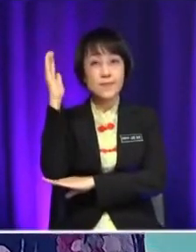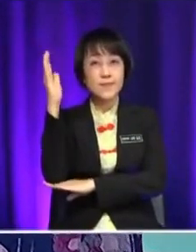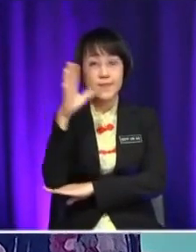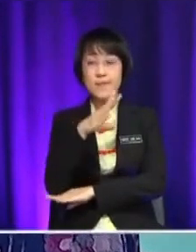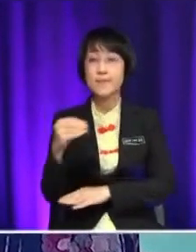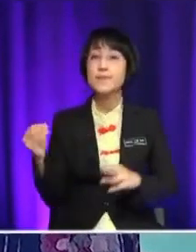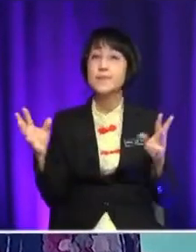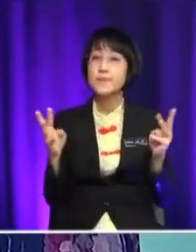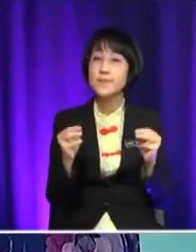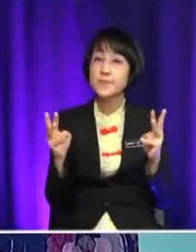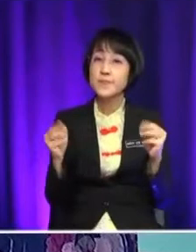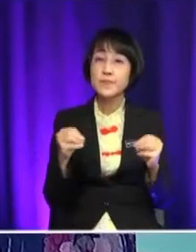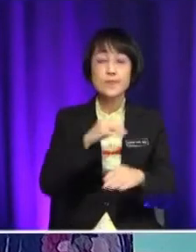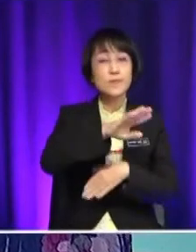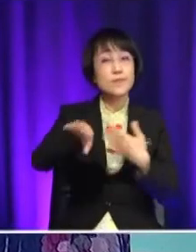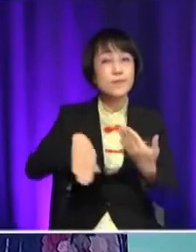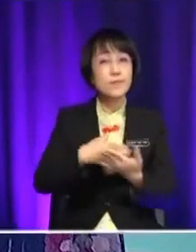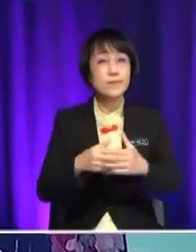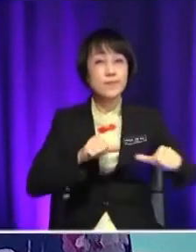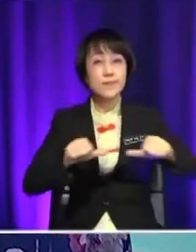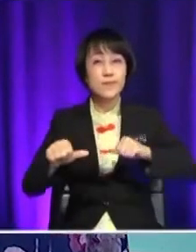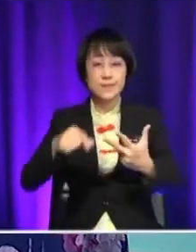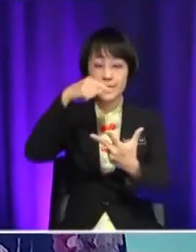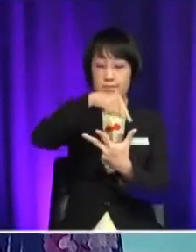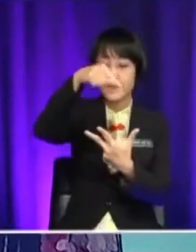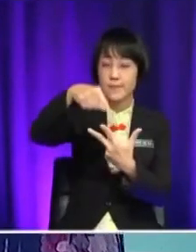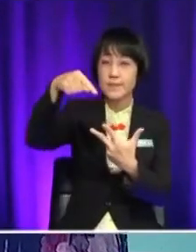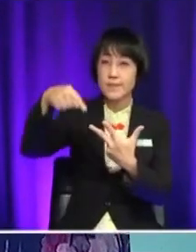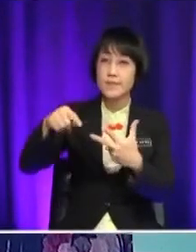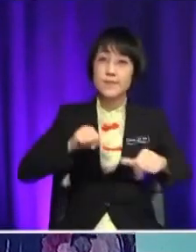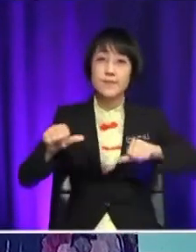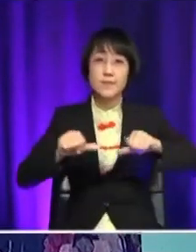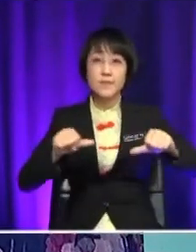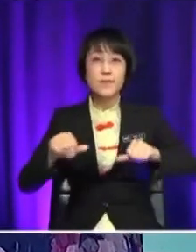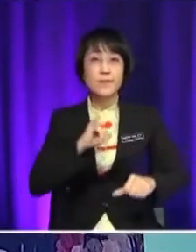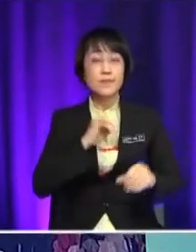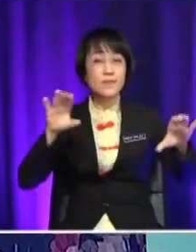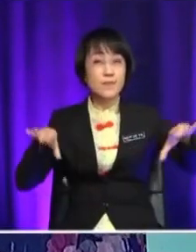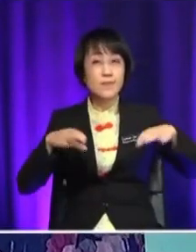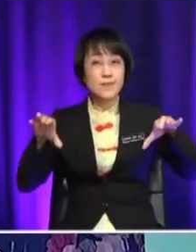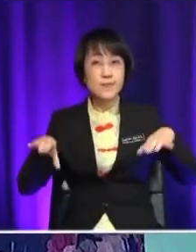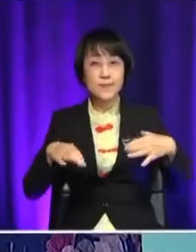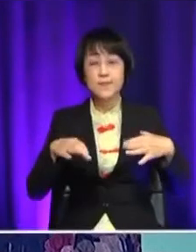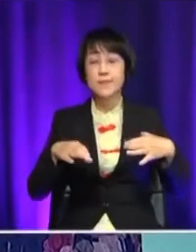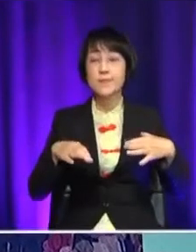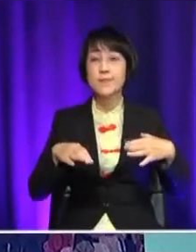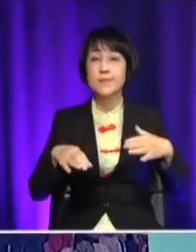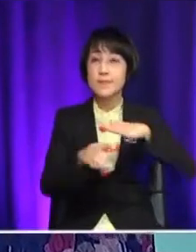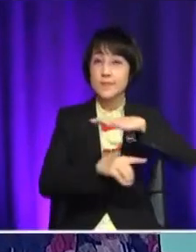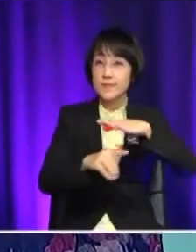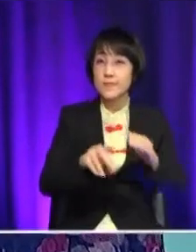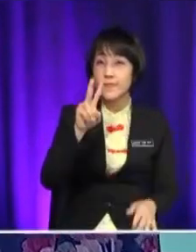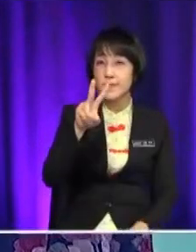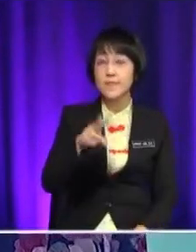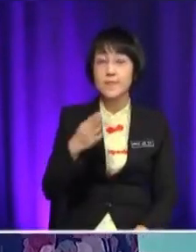forum. Kesemua aktiviti ini ataupun ketiga-tiga aktiviti ini saya laksanakan berdasarkan dua bahan, iaitu bahan ciri-ciri